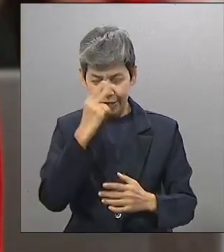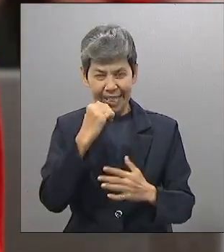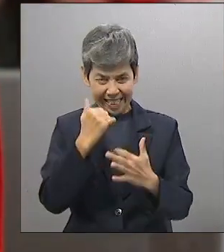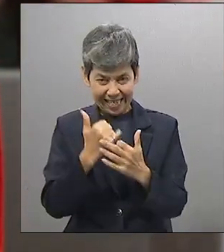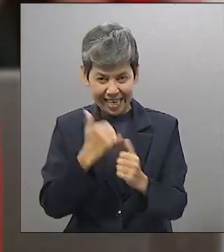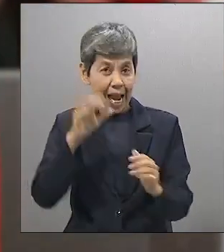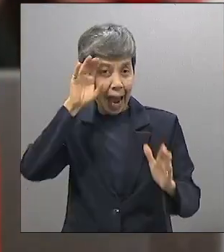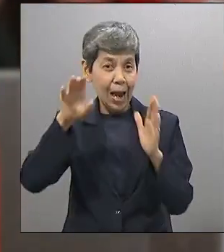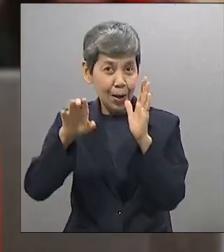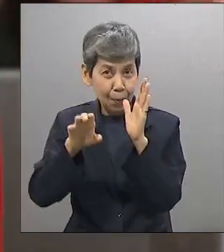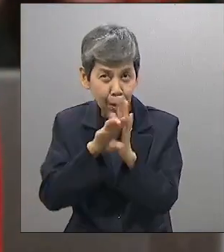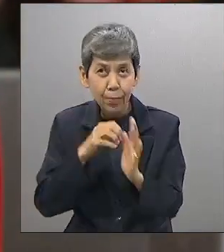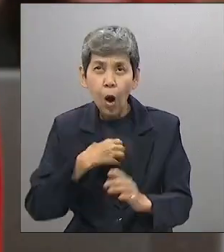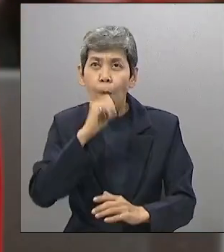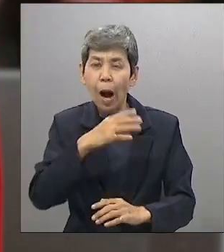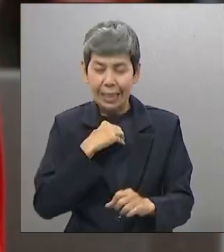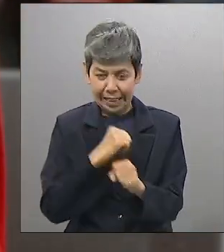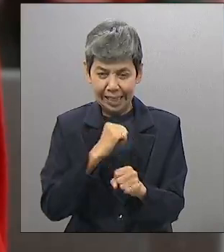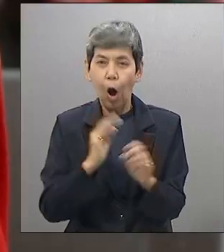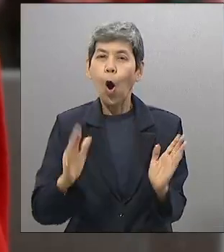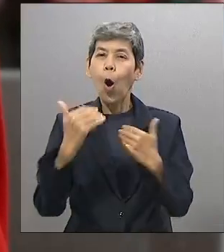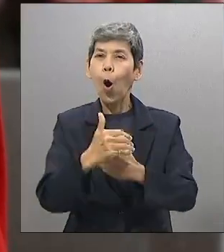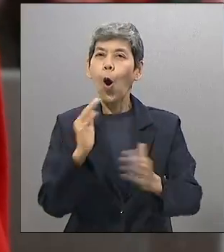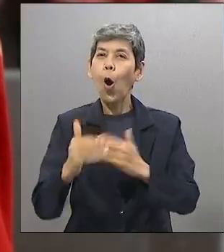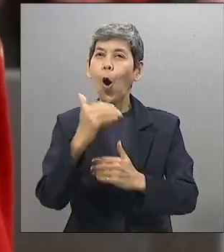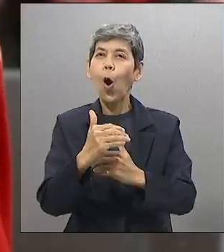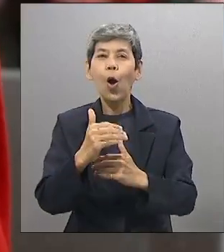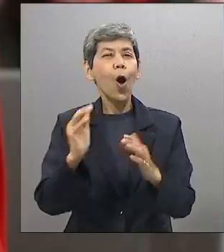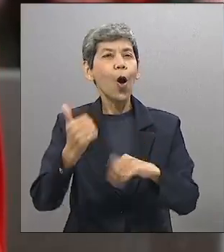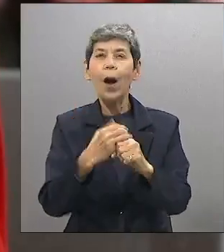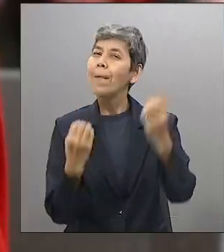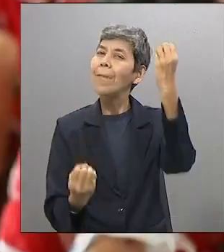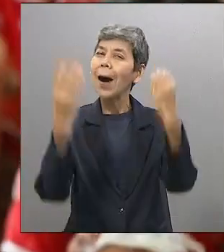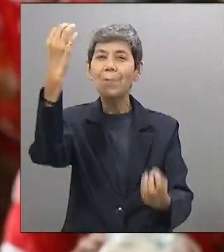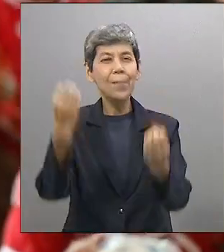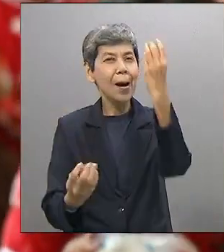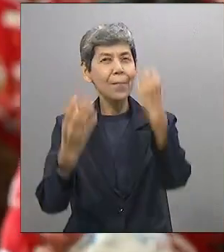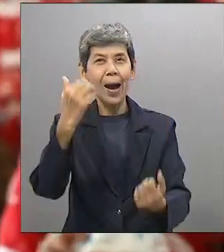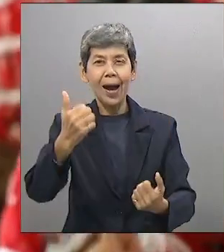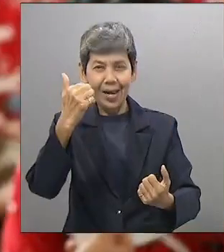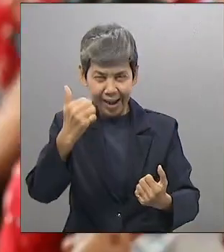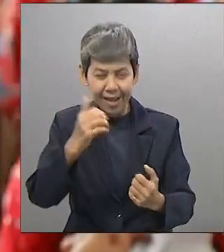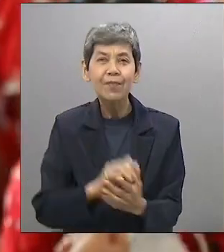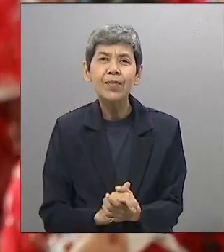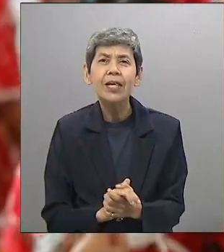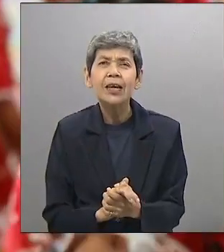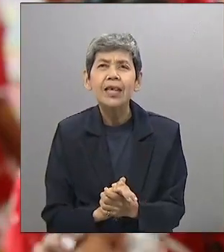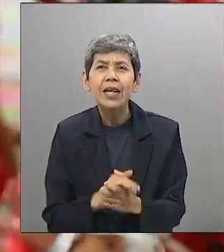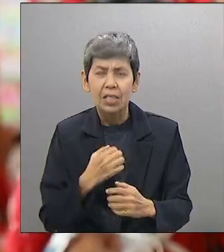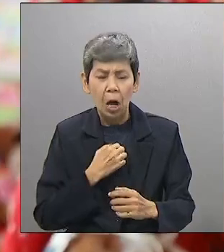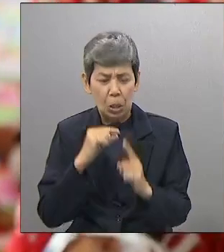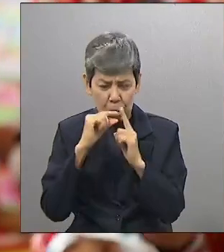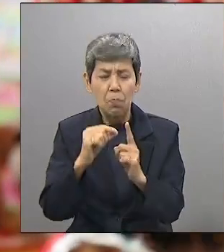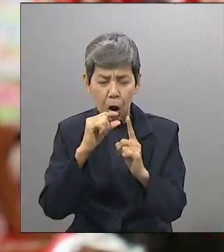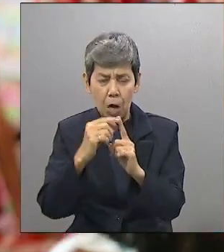ากทำให้ห้องเนี่เป็นป่าเลยค่ะให้ทำส่isc line ค่ะ แล้